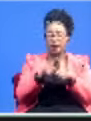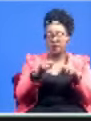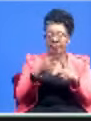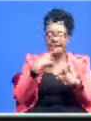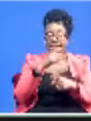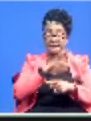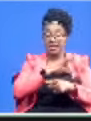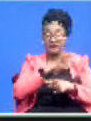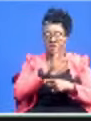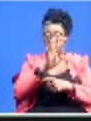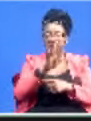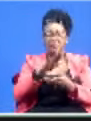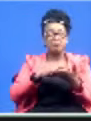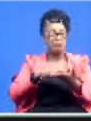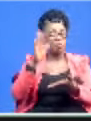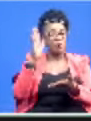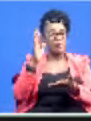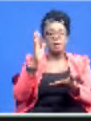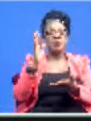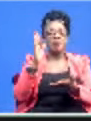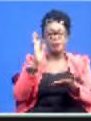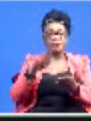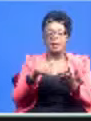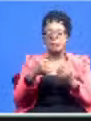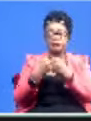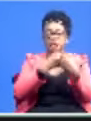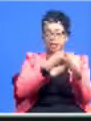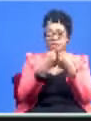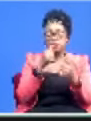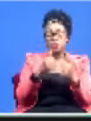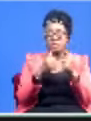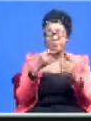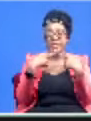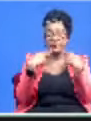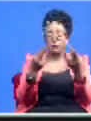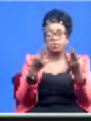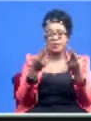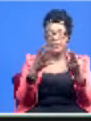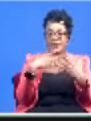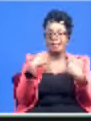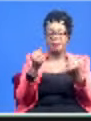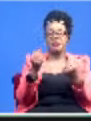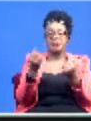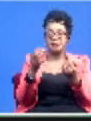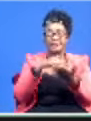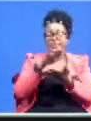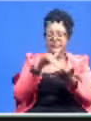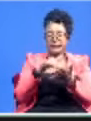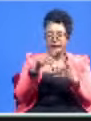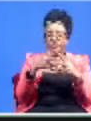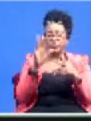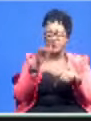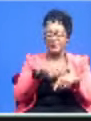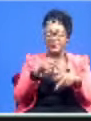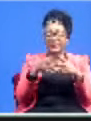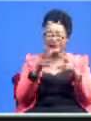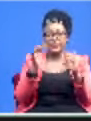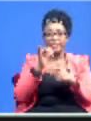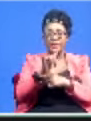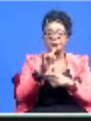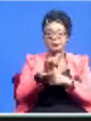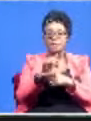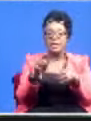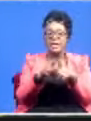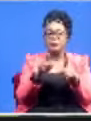yana uzito kuliko changamoto ambazo zimeripotiwa katika vituo vya afya tangu ianze kutekelezwa Oktoba mosi. Akizungumza